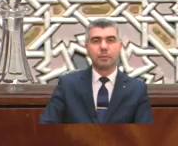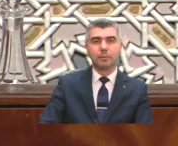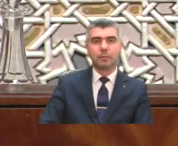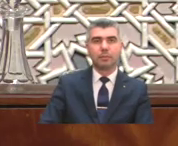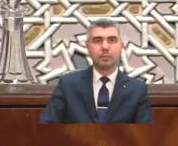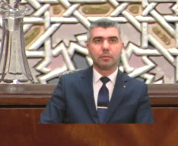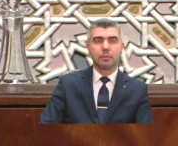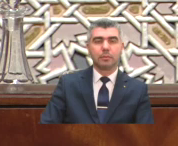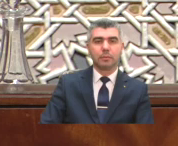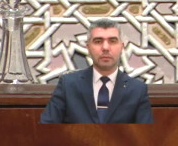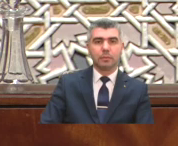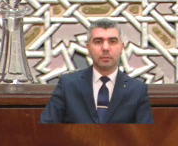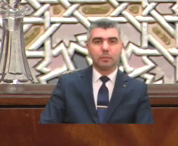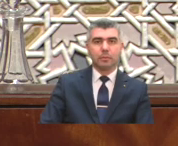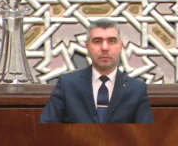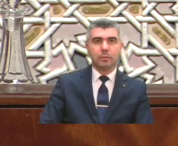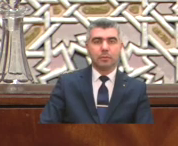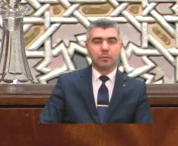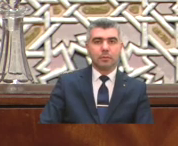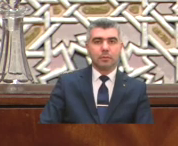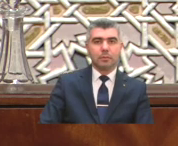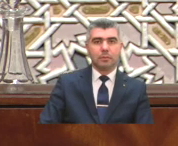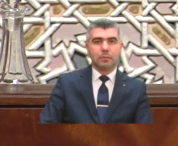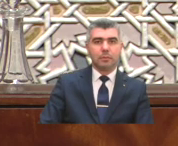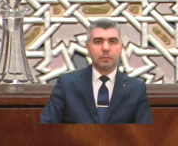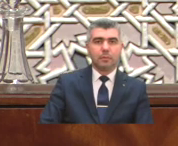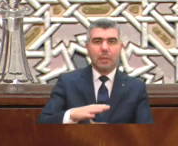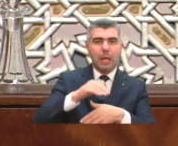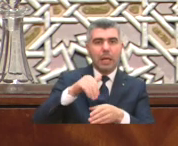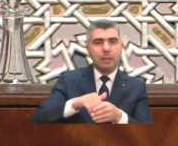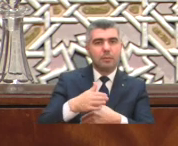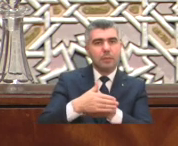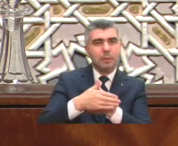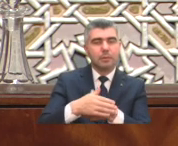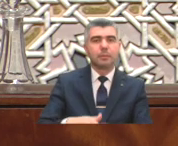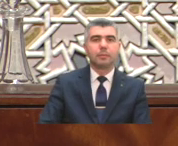لا. تفضل سي نائب المحترم عن فريق التجمع الوطني الاحرار.